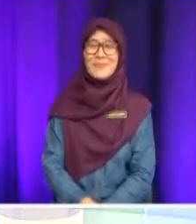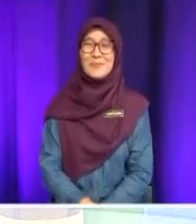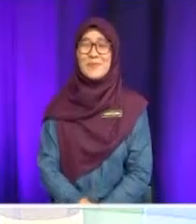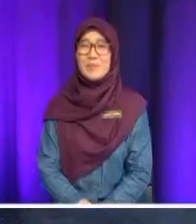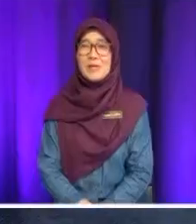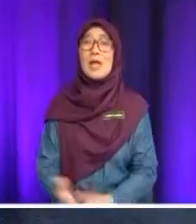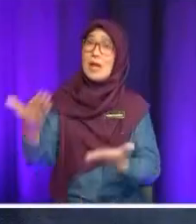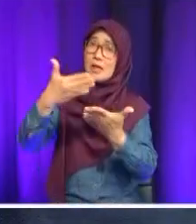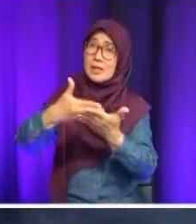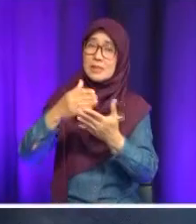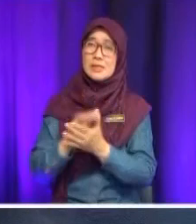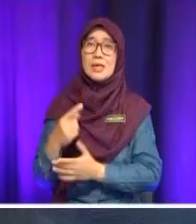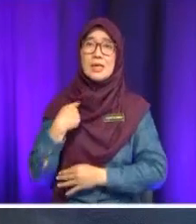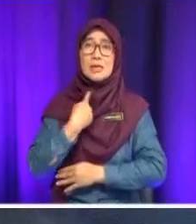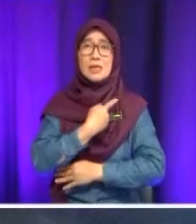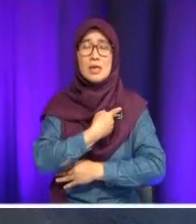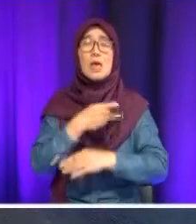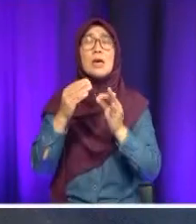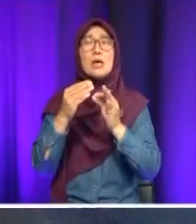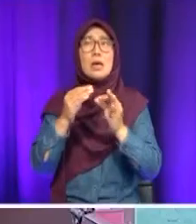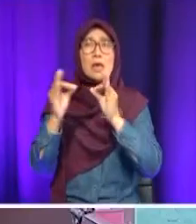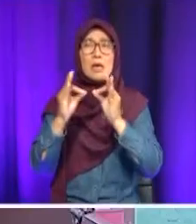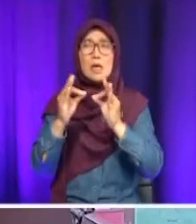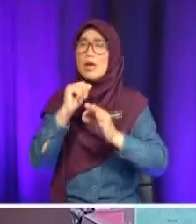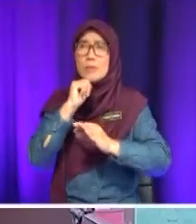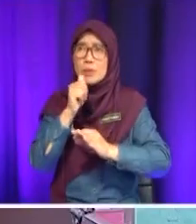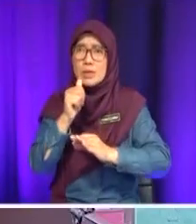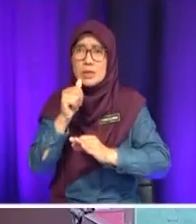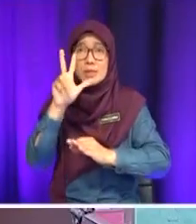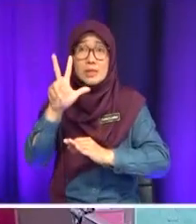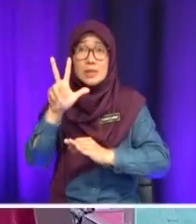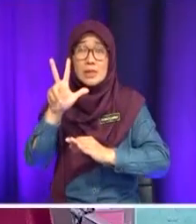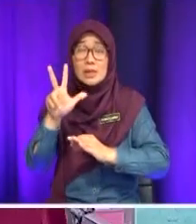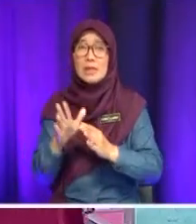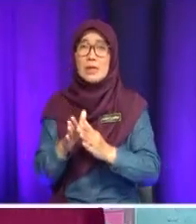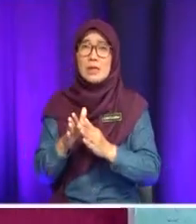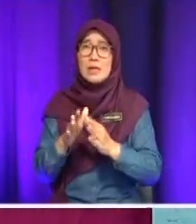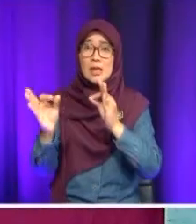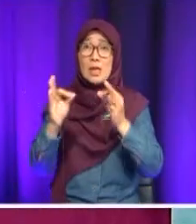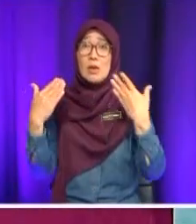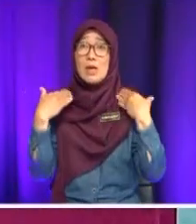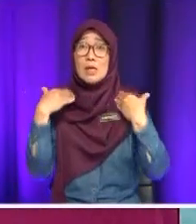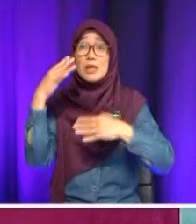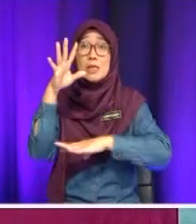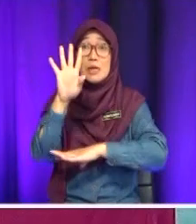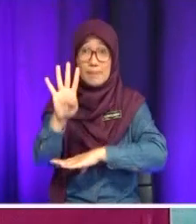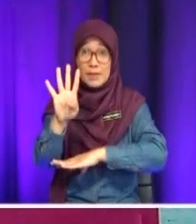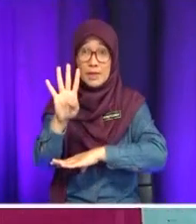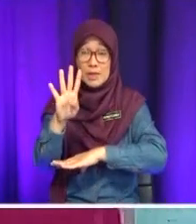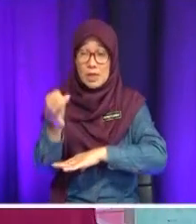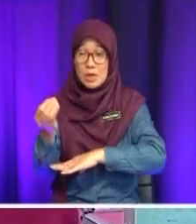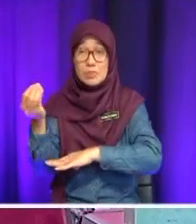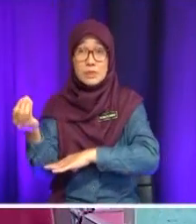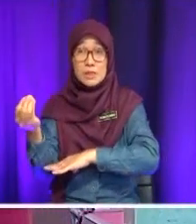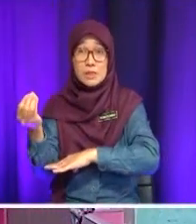seterusnya kita pergi ke video kalau bukan tiga macam kalau kita ada empat wajib atau kesimpulannya